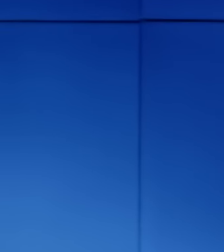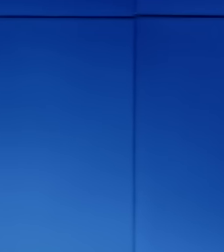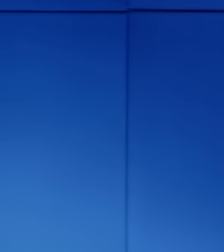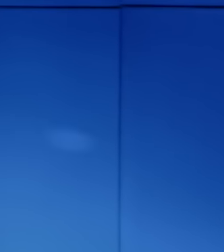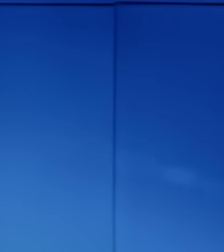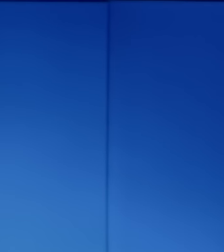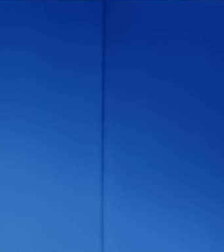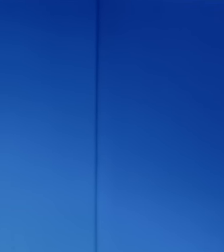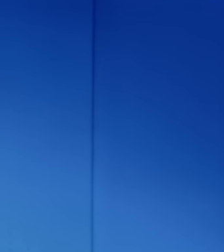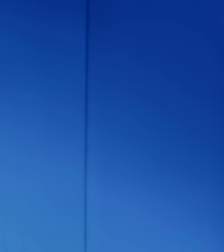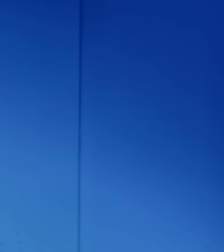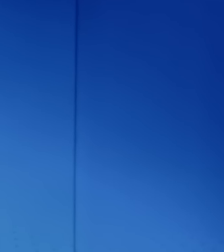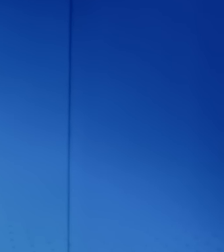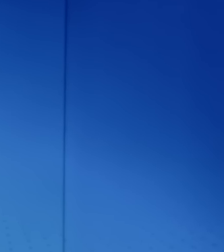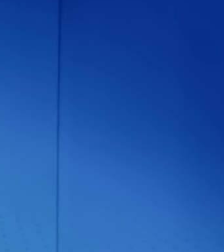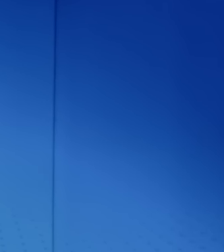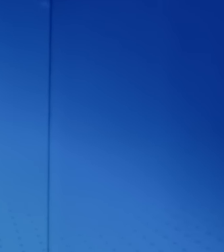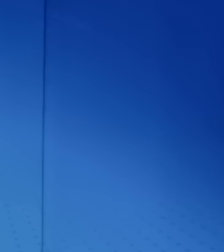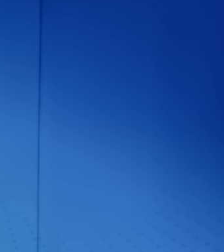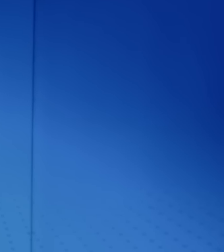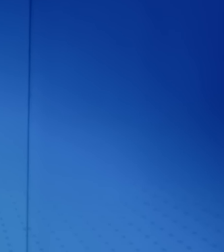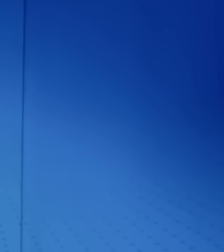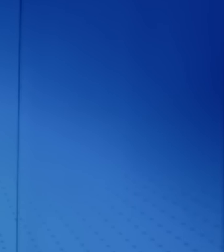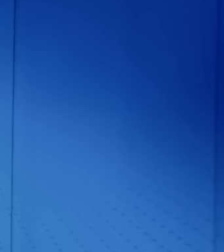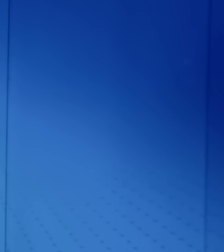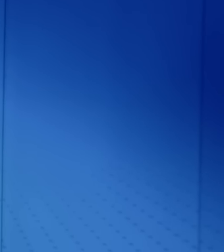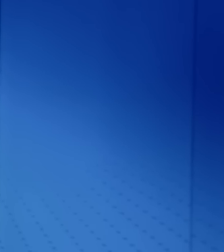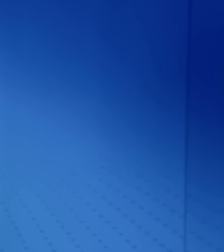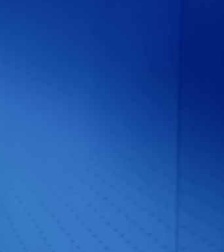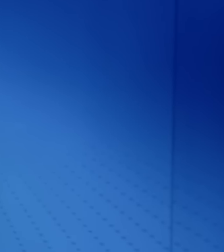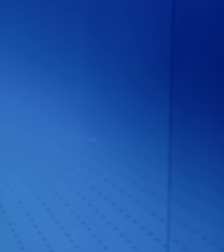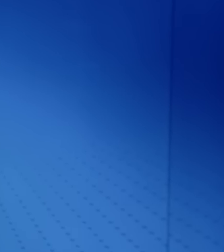Орой мэдээний үзэгчдээ Тэнгэр телевизийн 7-р мэдээллийн хөтөлбөр эхэлж байна. Анхаарлаа хандуулна.